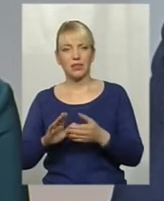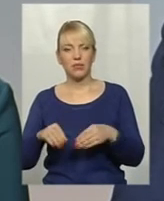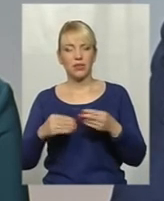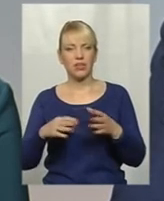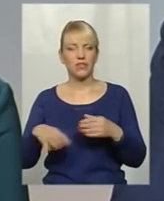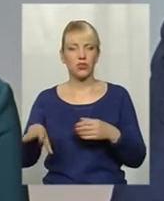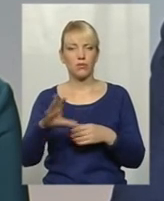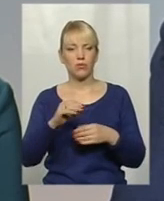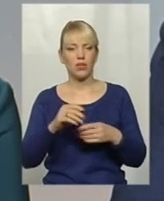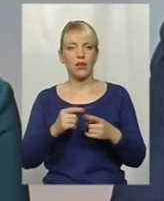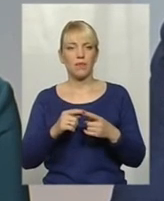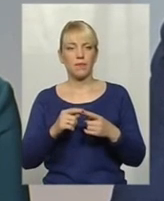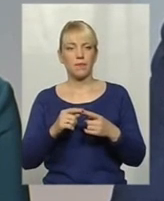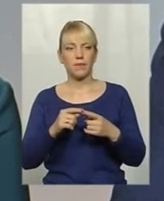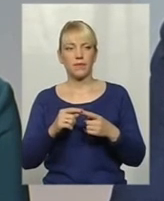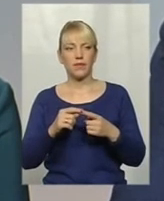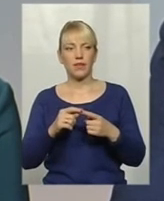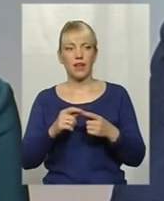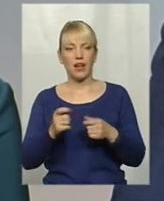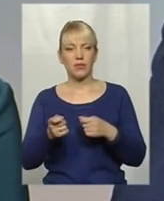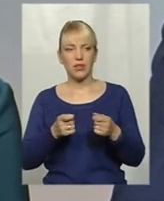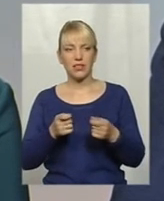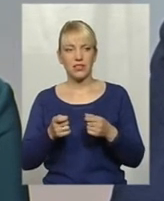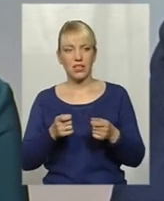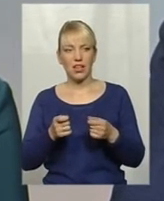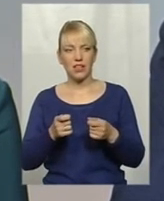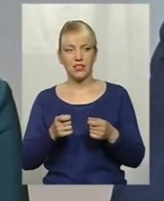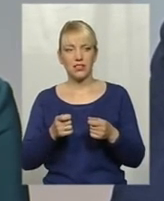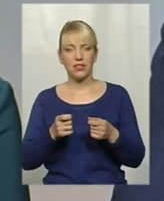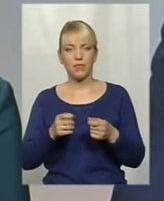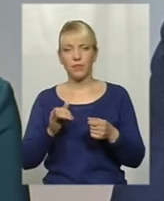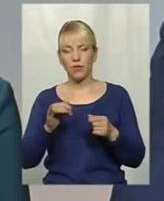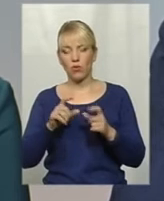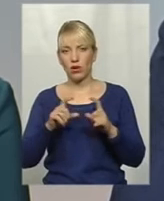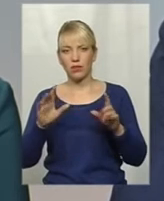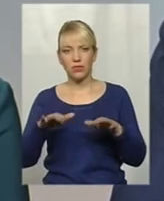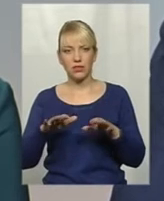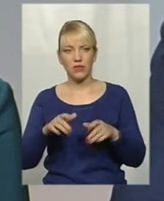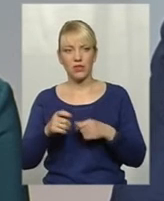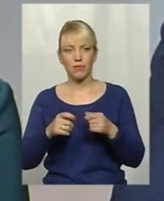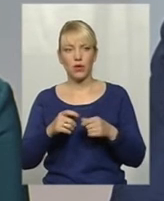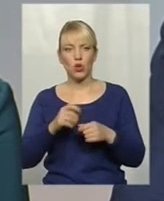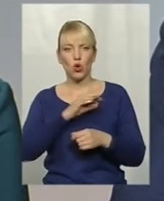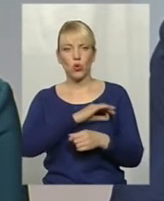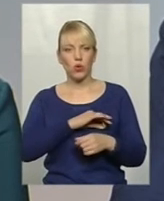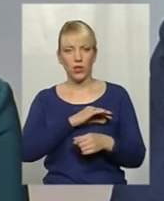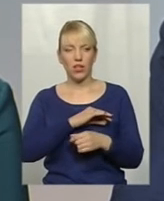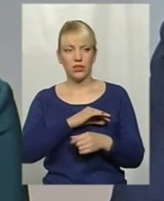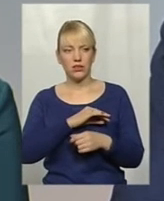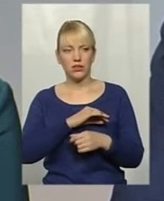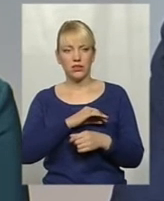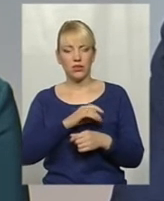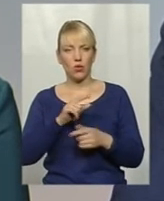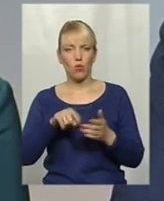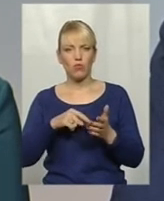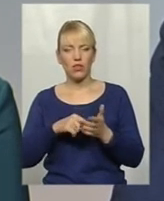що не одного суб'єкта, і ряд суб'єктів. Адміністрації, органи місцевого самоврядування, нотаріат, підприємства комунальної власності,